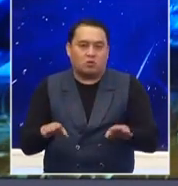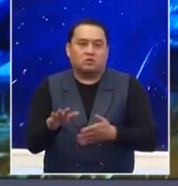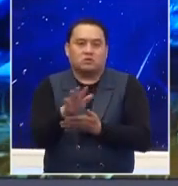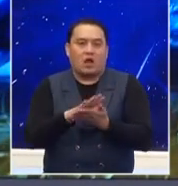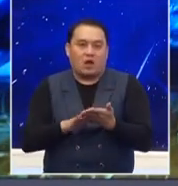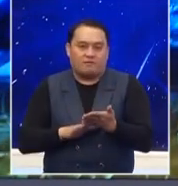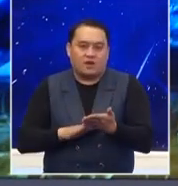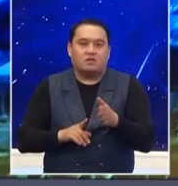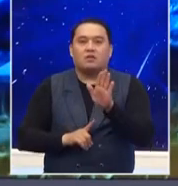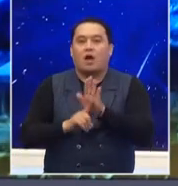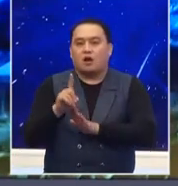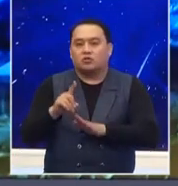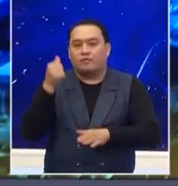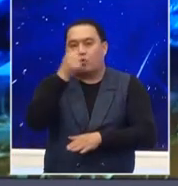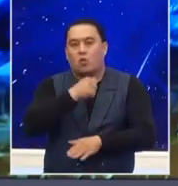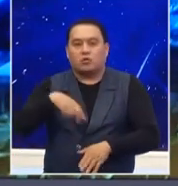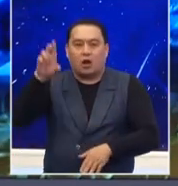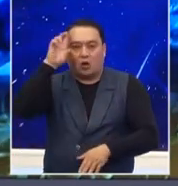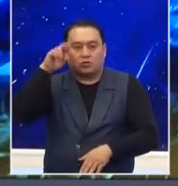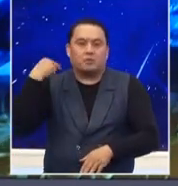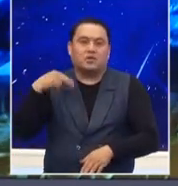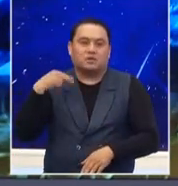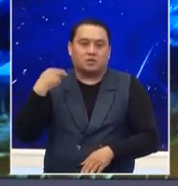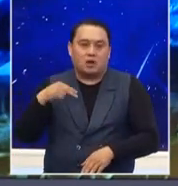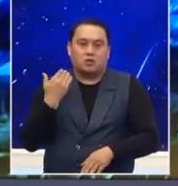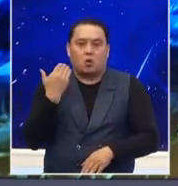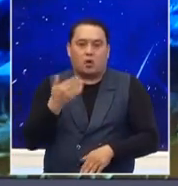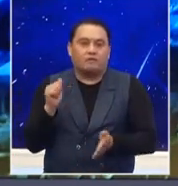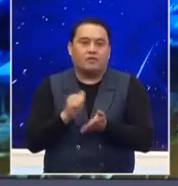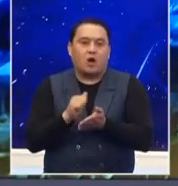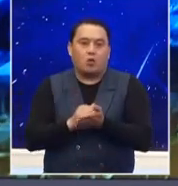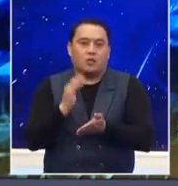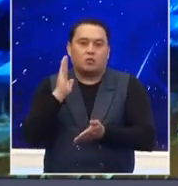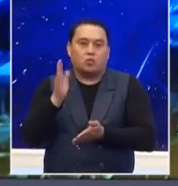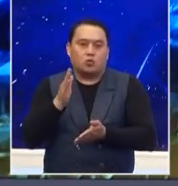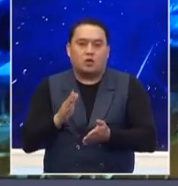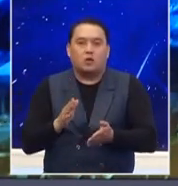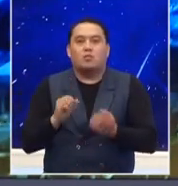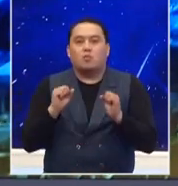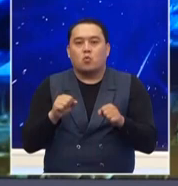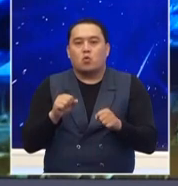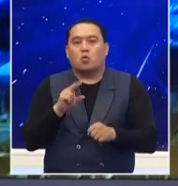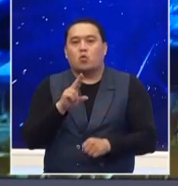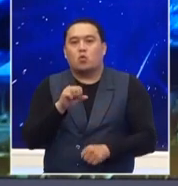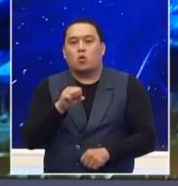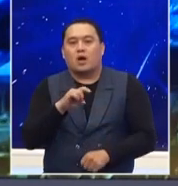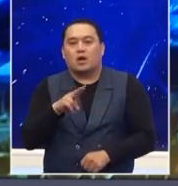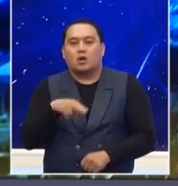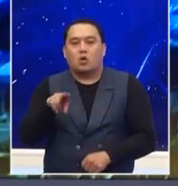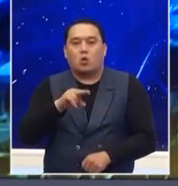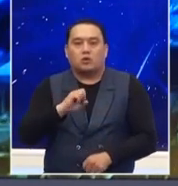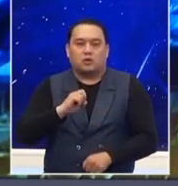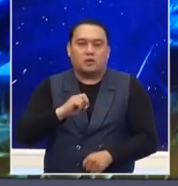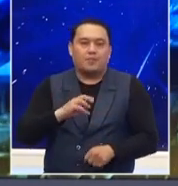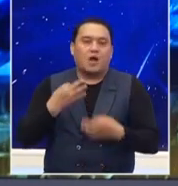Такое заявление в начале года сделал глава государства Касым-Жомарт Токаев. Документ будет доступен в виде QR-кода.